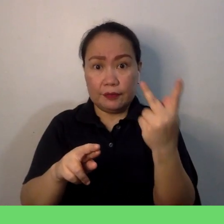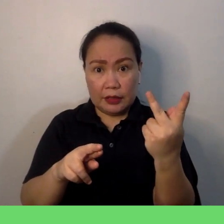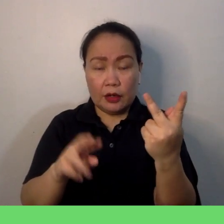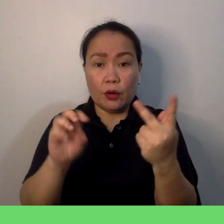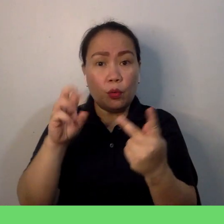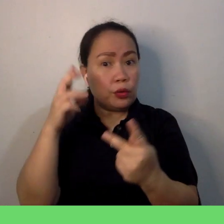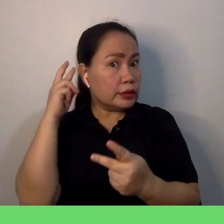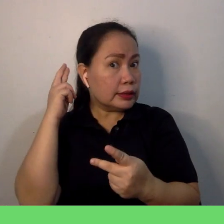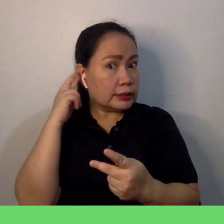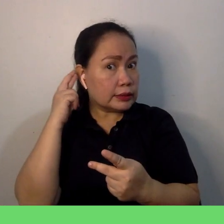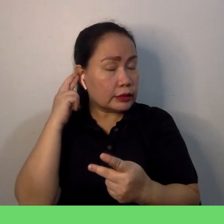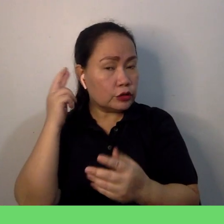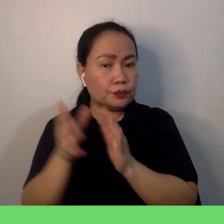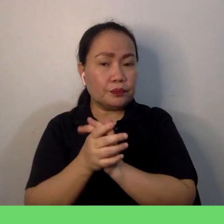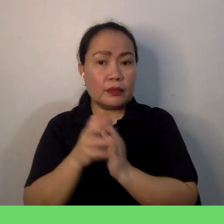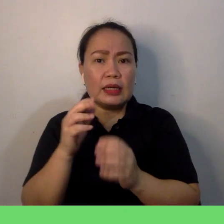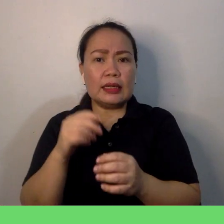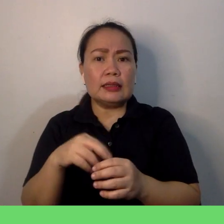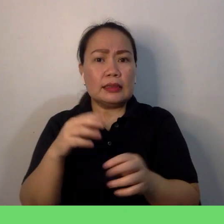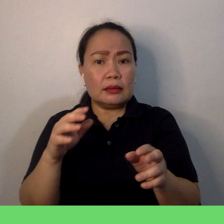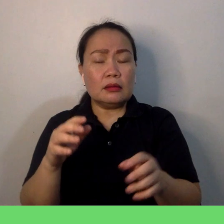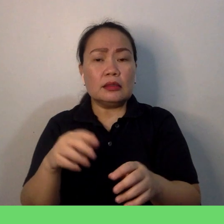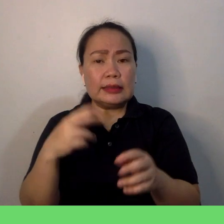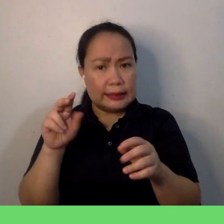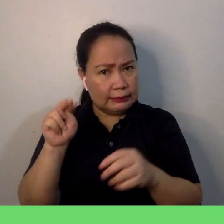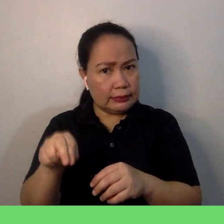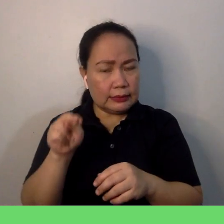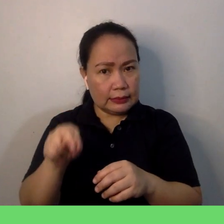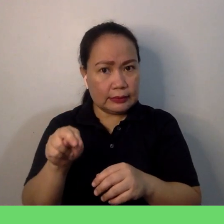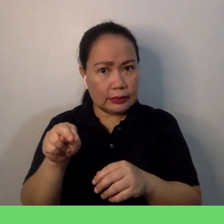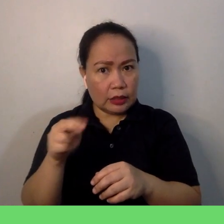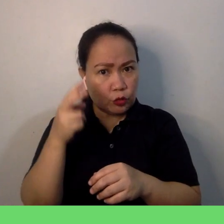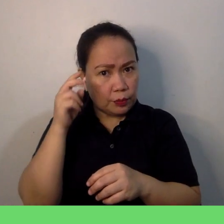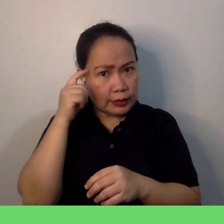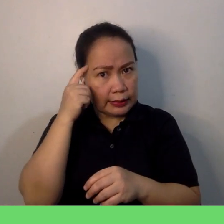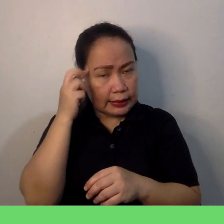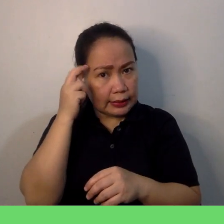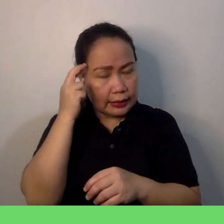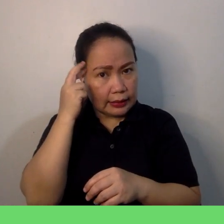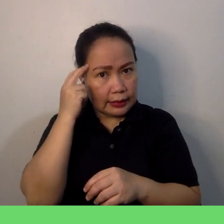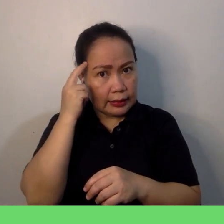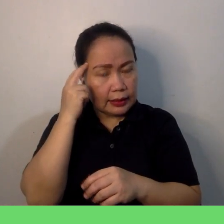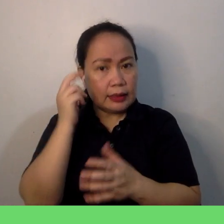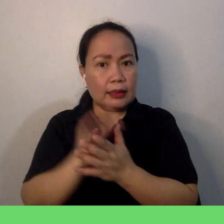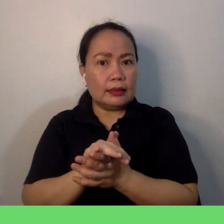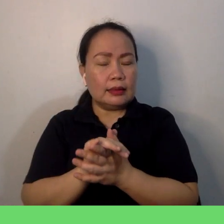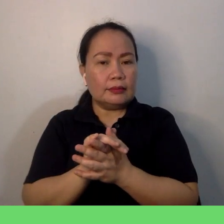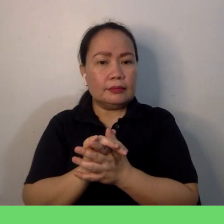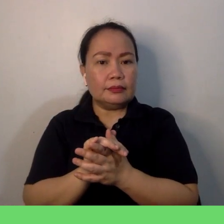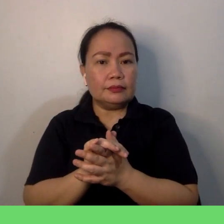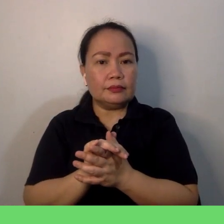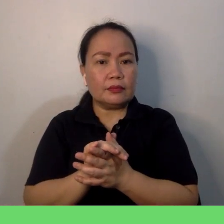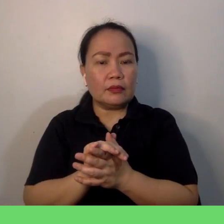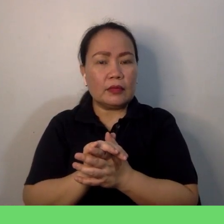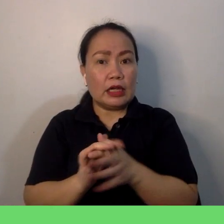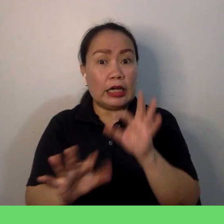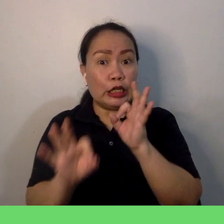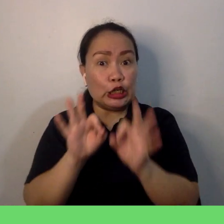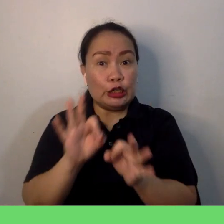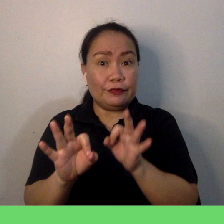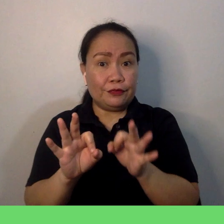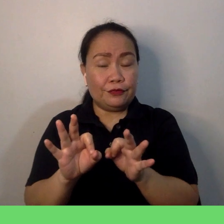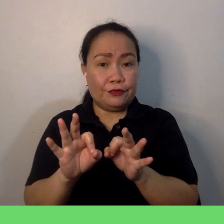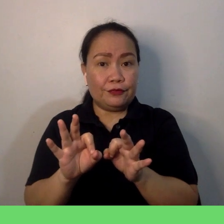So, minsan dapat i-process din po natin yon. Paano ba natin malalaman o para ma-process natin kung yung statistics ba